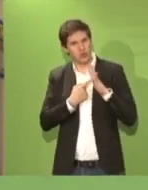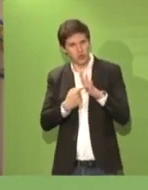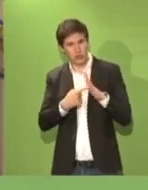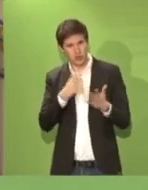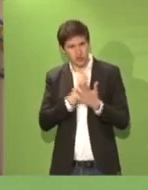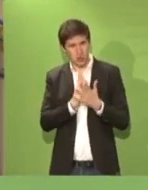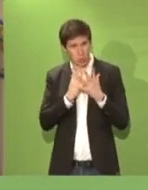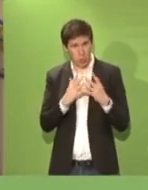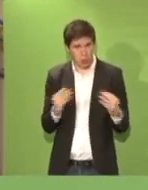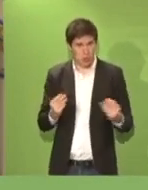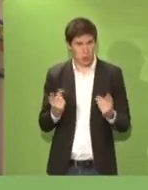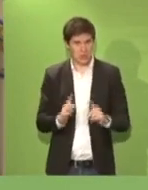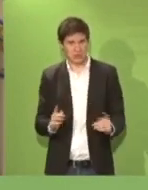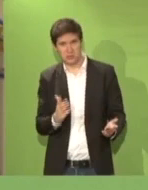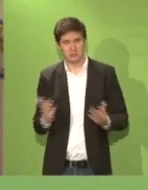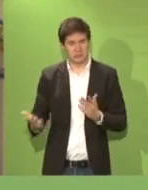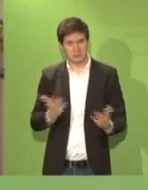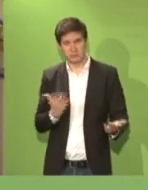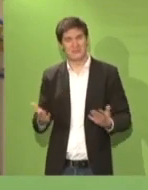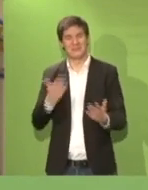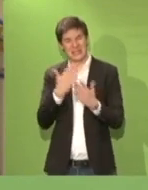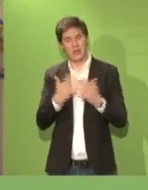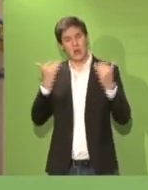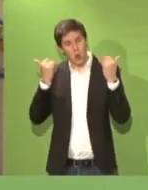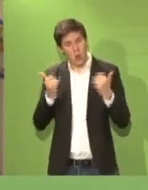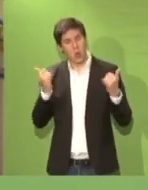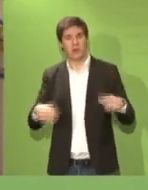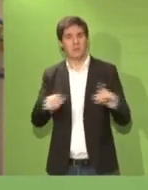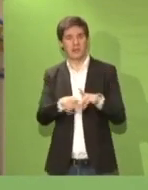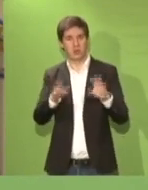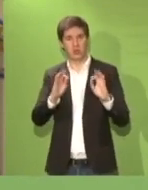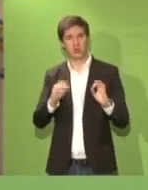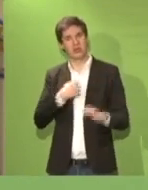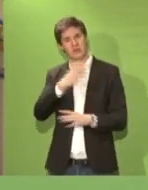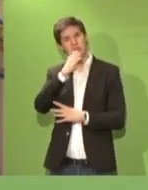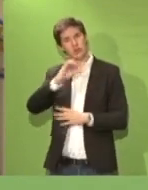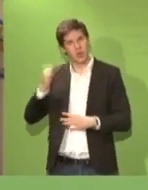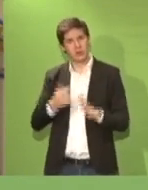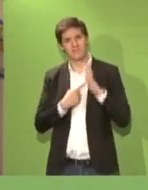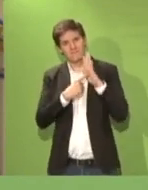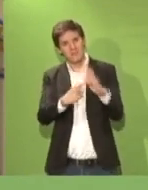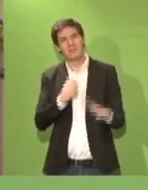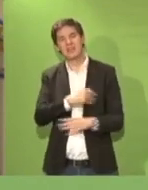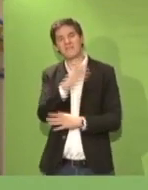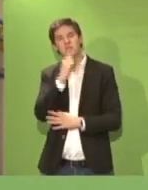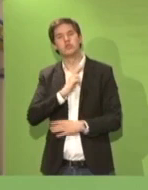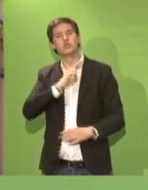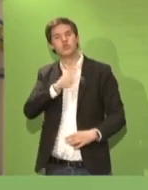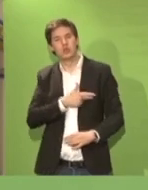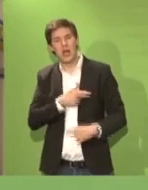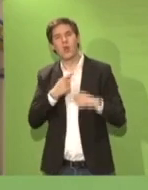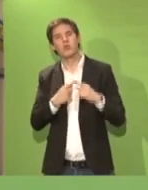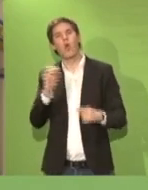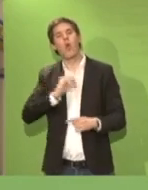aufgeben. Und darum bekräftigen wir heute, wir wollen den sozialen und ökologischen Umbau